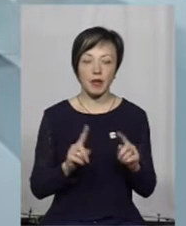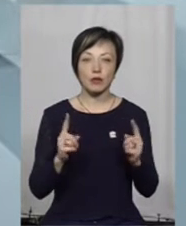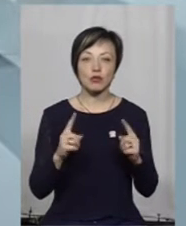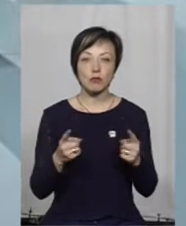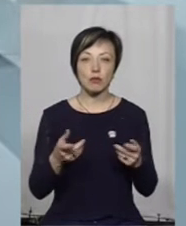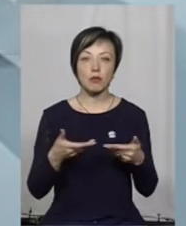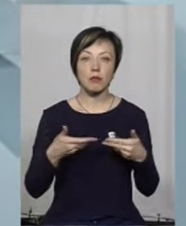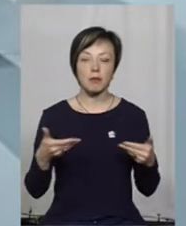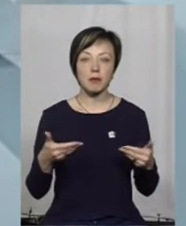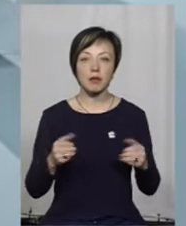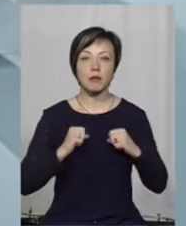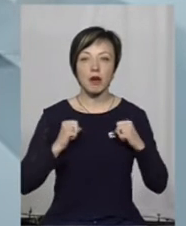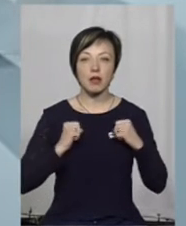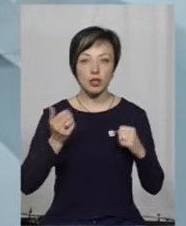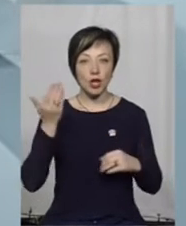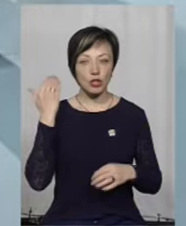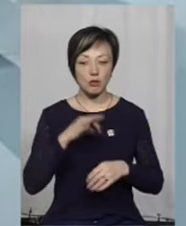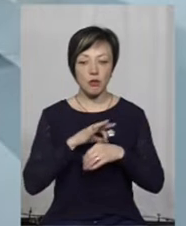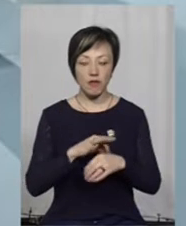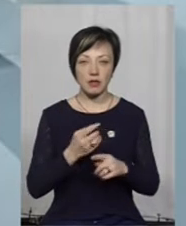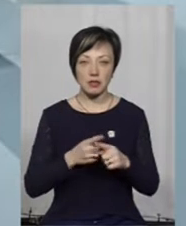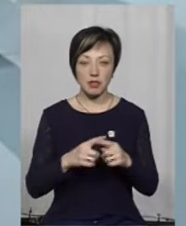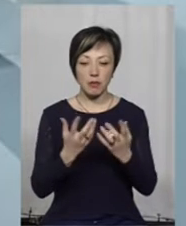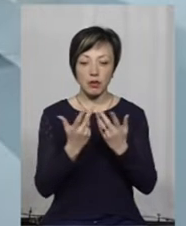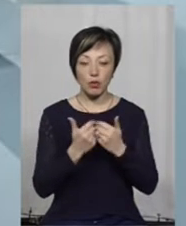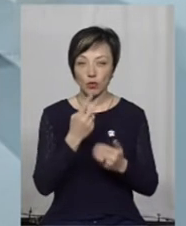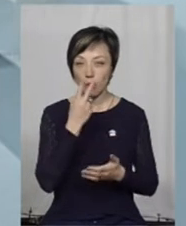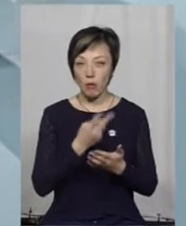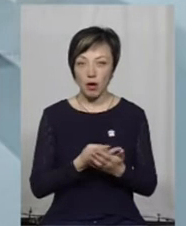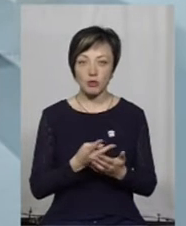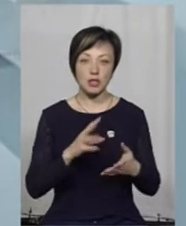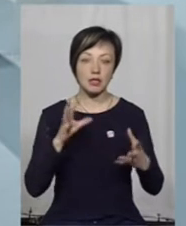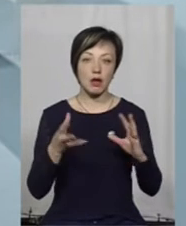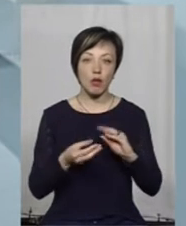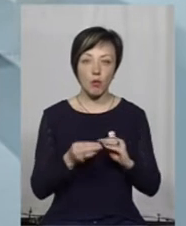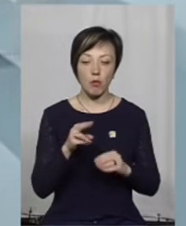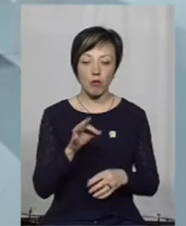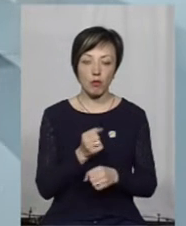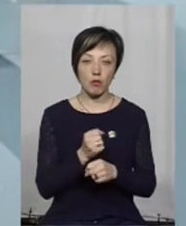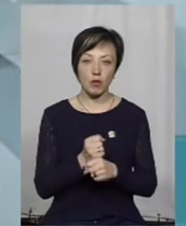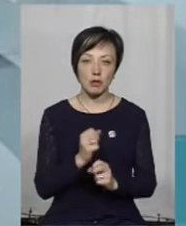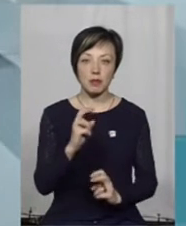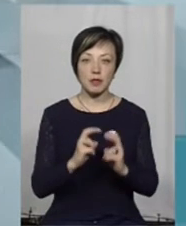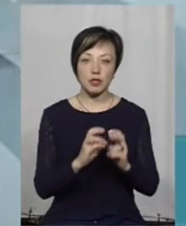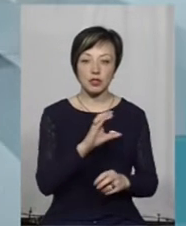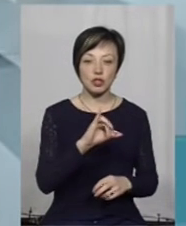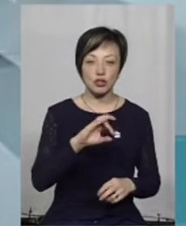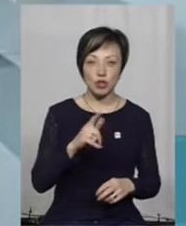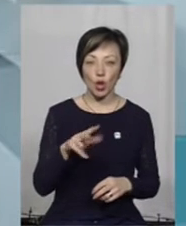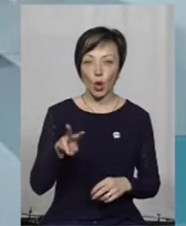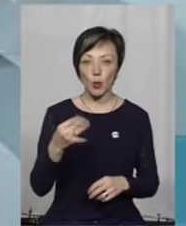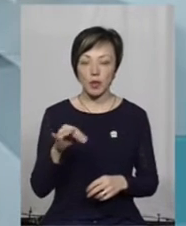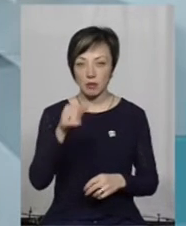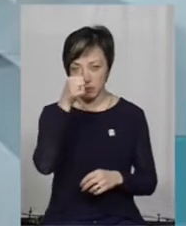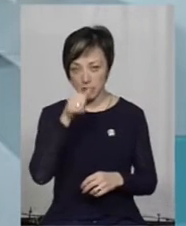ми якомога намагалися раніше провести цей коефіцієнт, ми побачили загалом по роботі підприємства січень і лютий